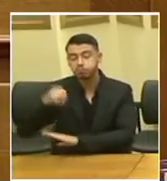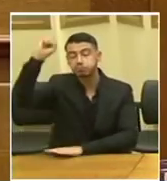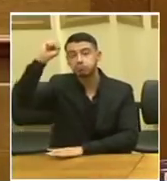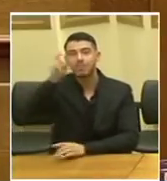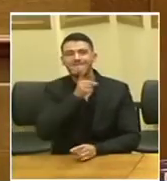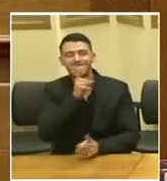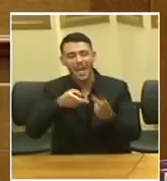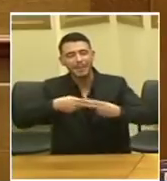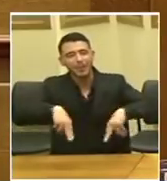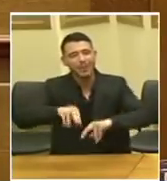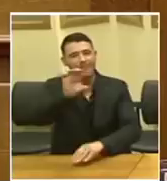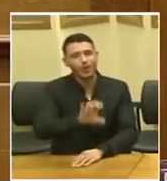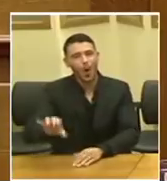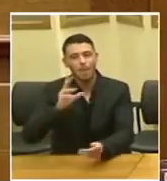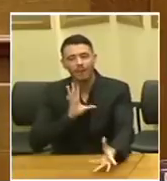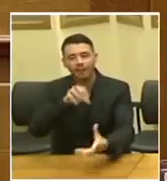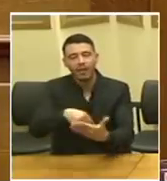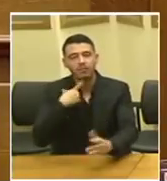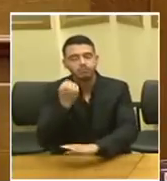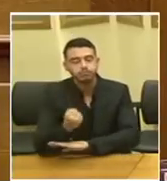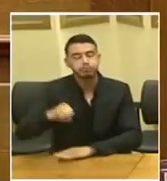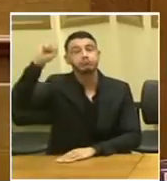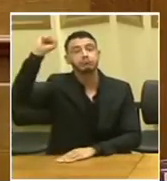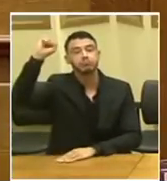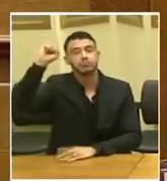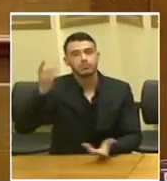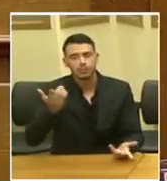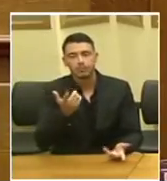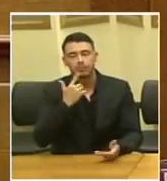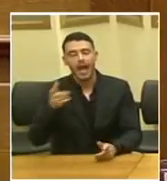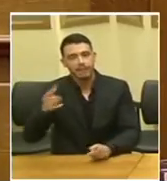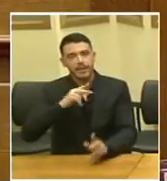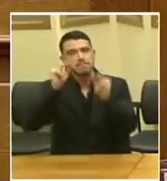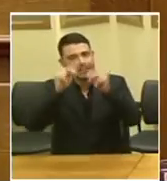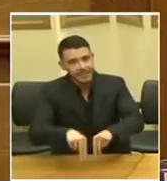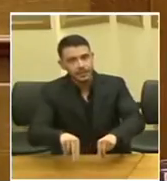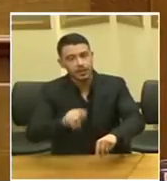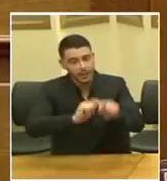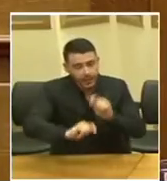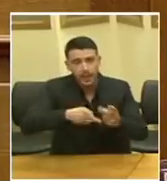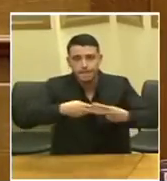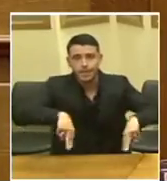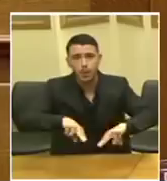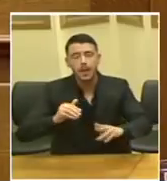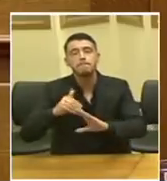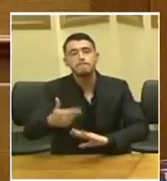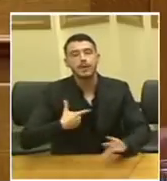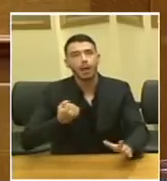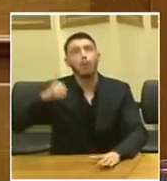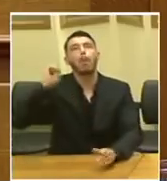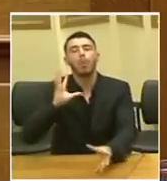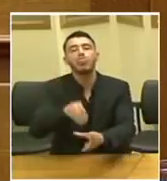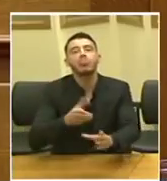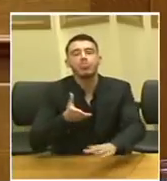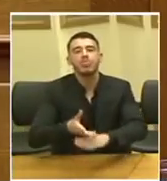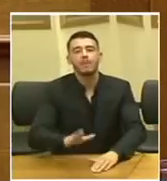μικρό το κακό, τη δημιουργία της οποίας την ψήφισε. Και λέει εδώ πολύ σωστά ο κύριος Παπούλιας, ο